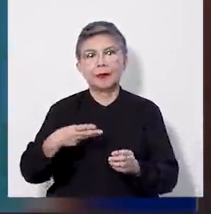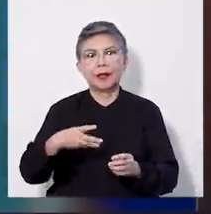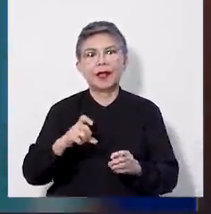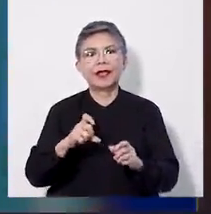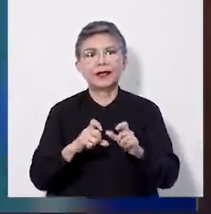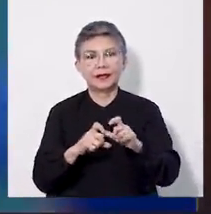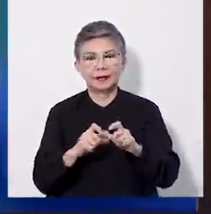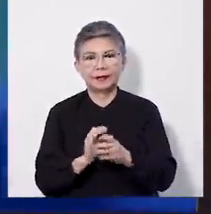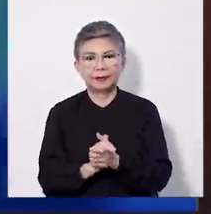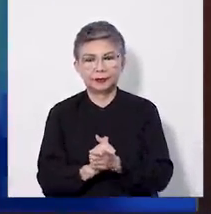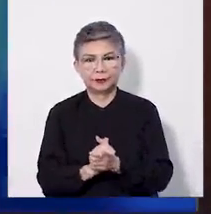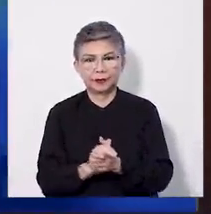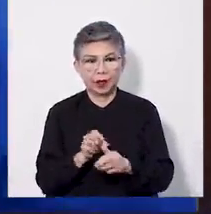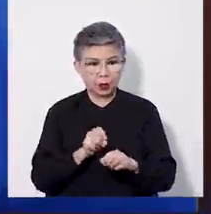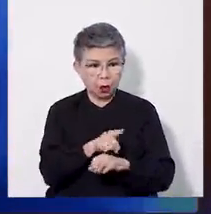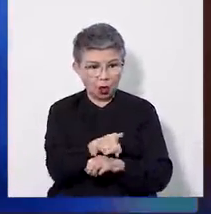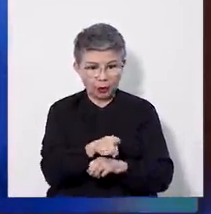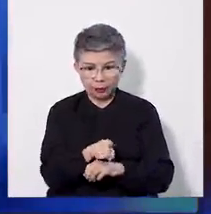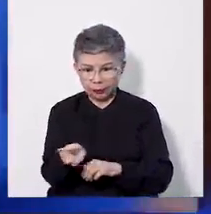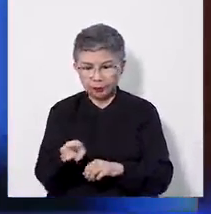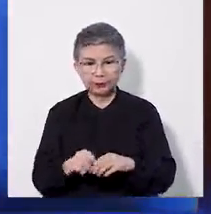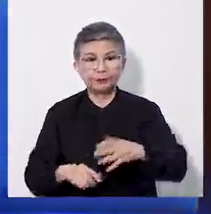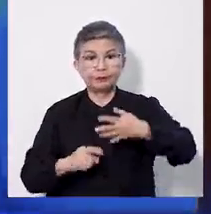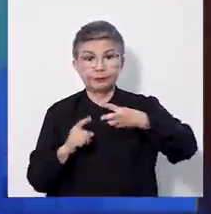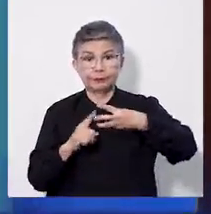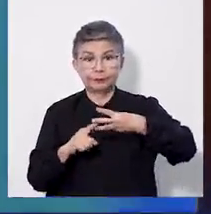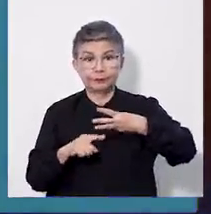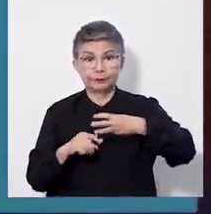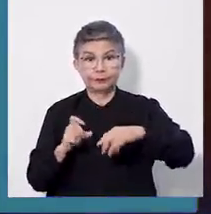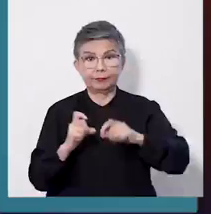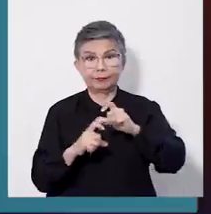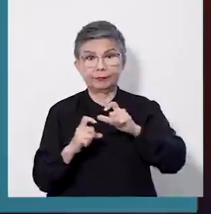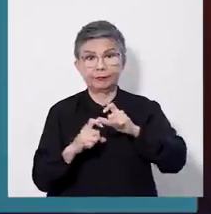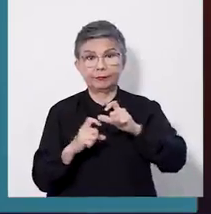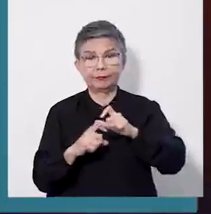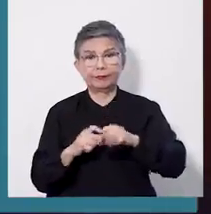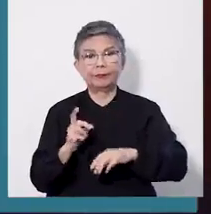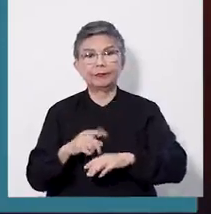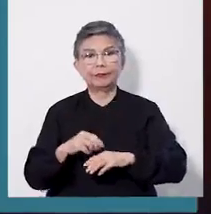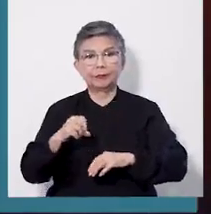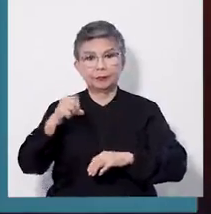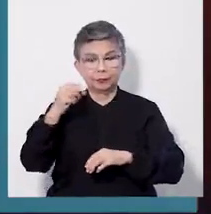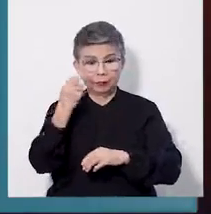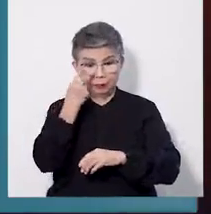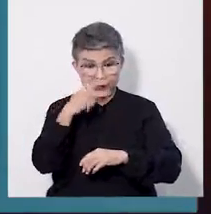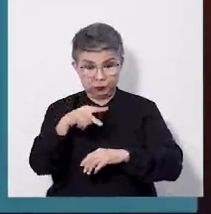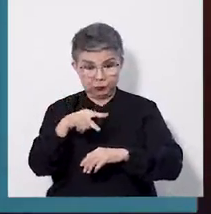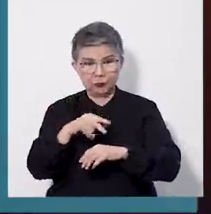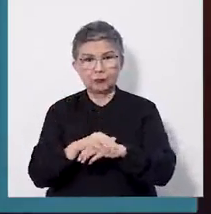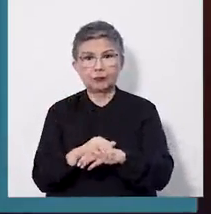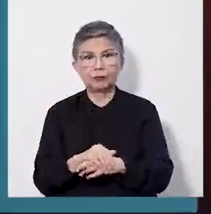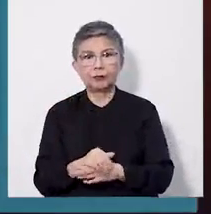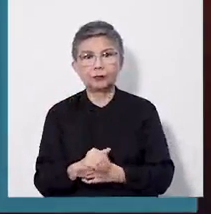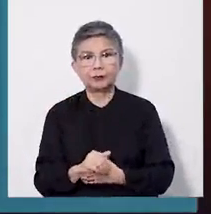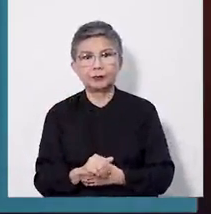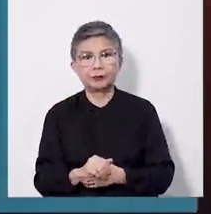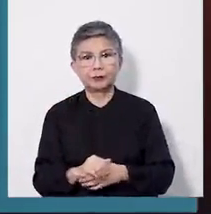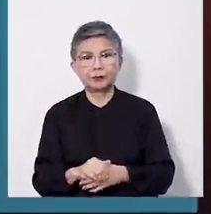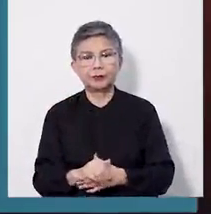multibim ecosonder dan yang ketiga SSS side scan sonar